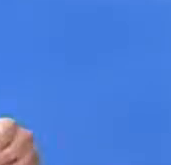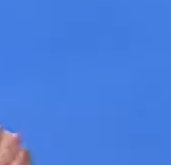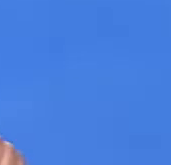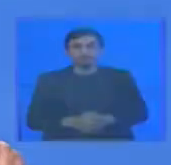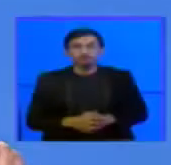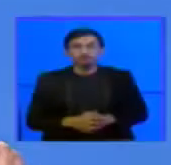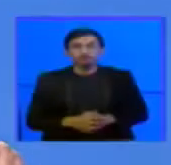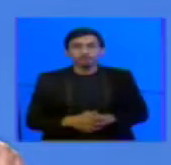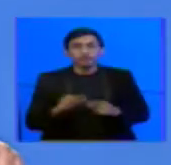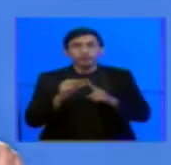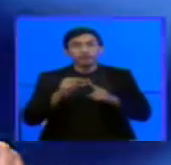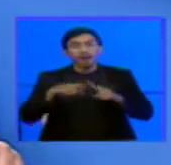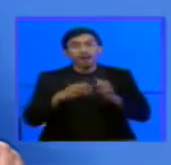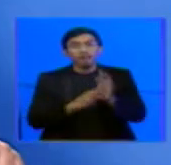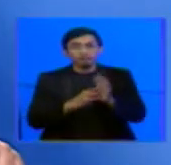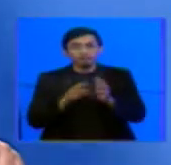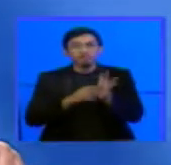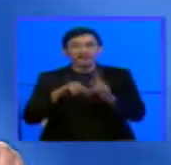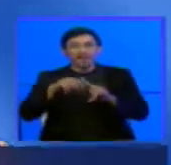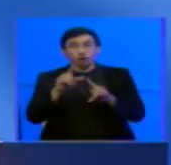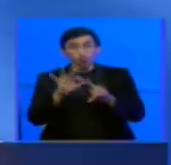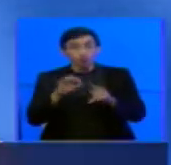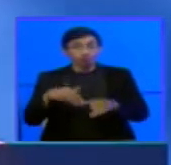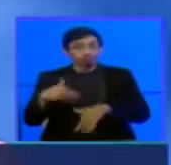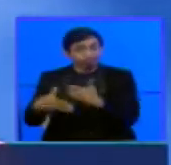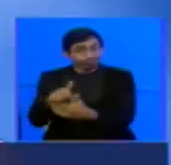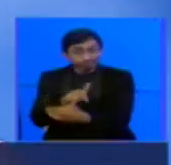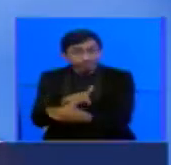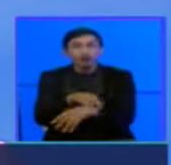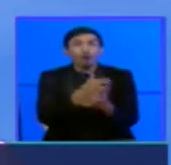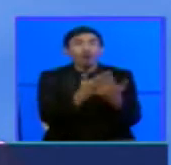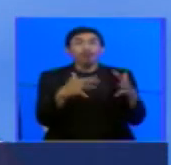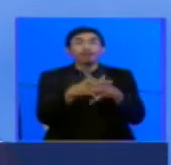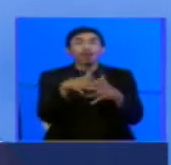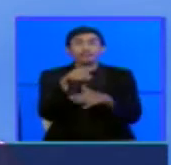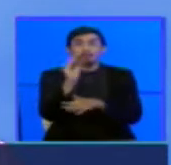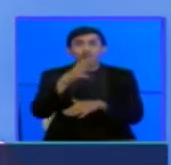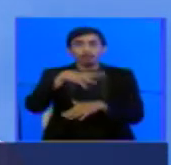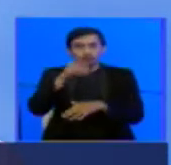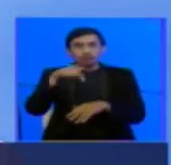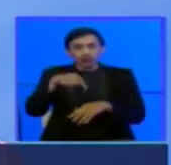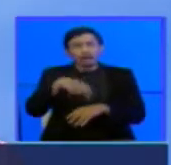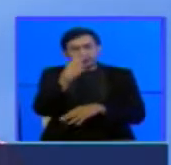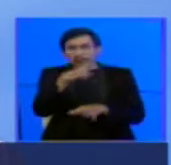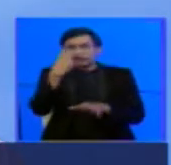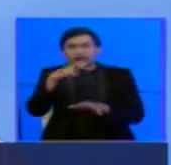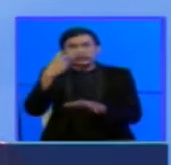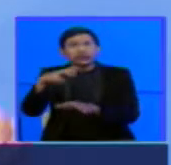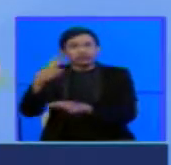Hai kembali pesawat kami pemberlakuan PPKI micro Sejumlah warga di Tanah Abang Jakarta Pusat membangun checkpoint untuk skala